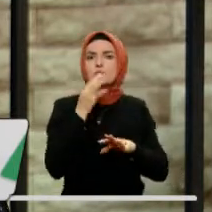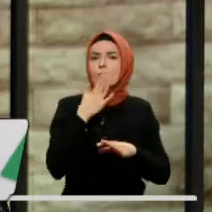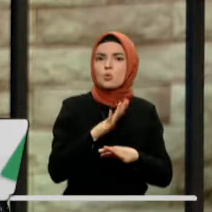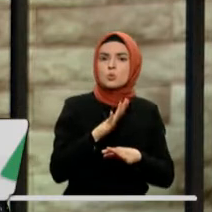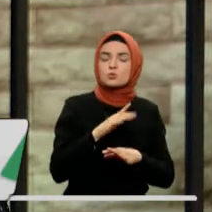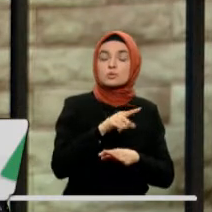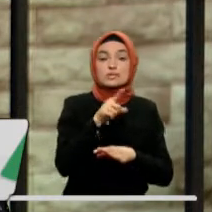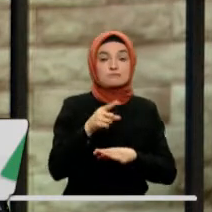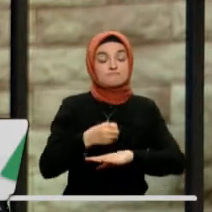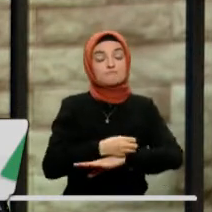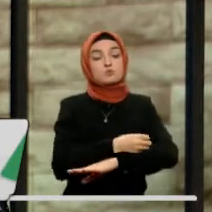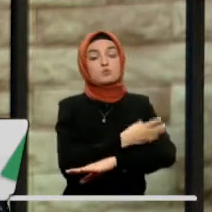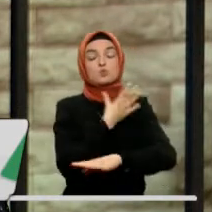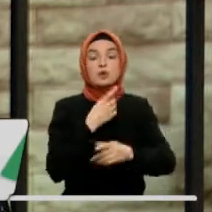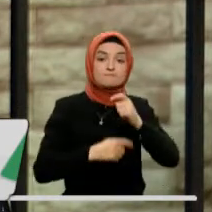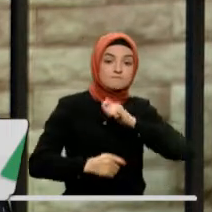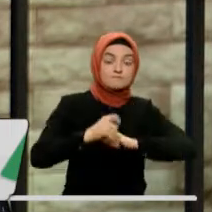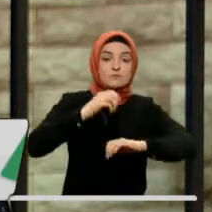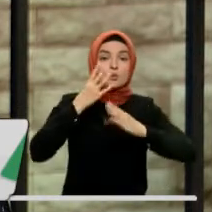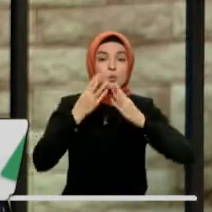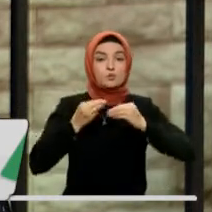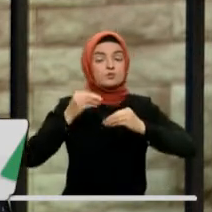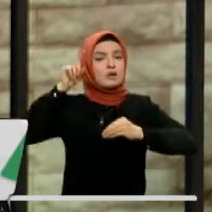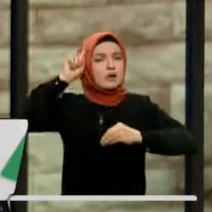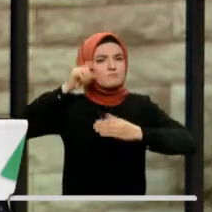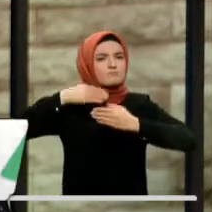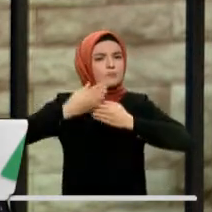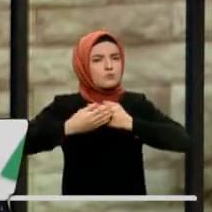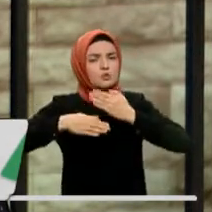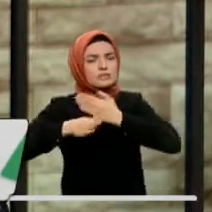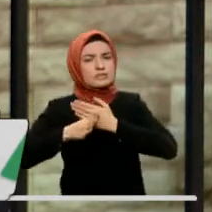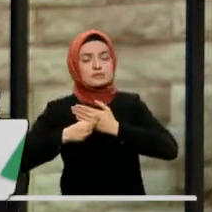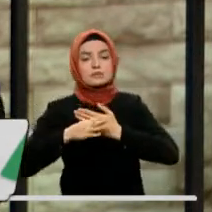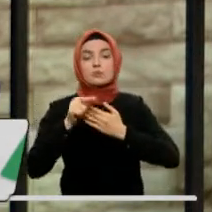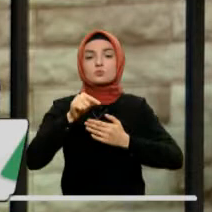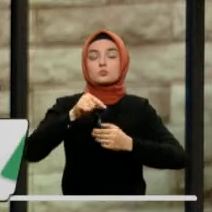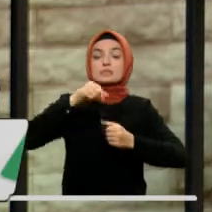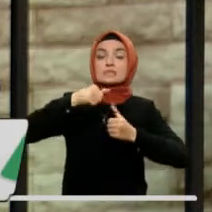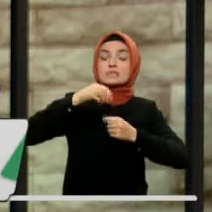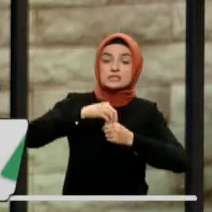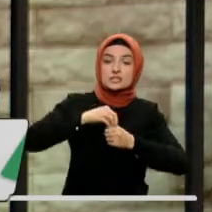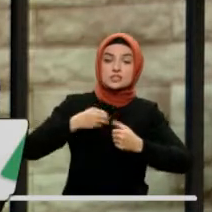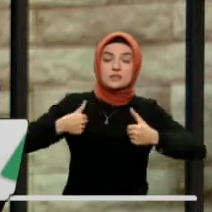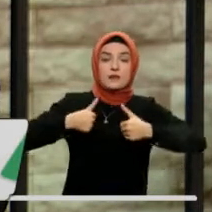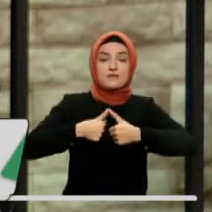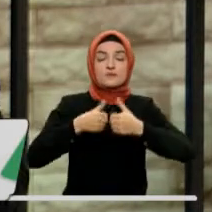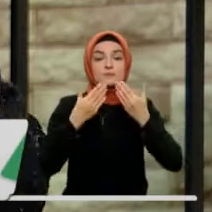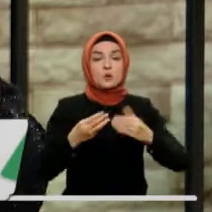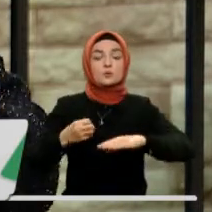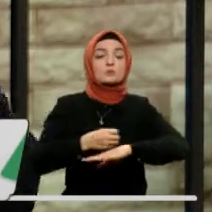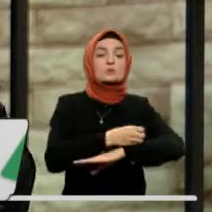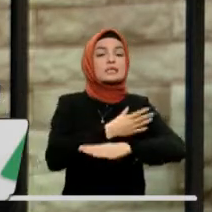duygularınız harekete geçtiğinizde akıl sonradan gelir. O yüzden evlilik ciddi anlamda